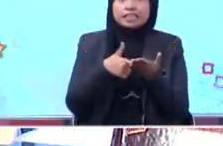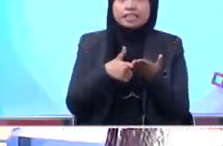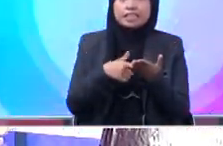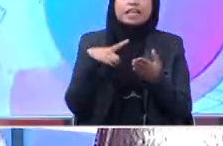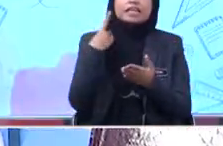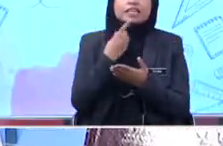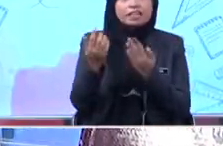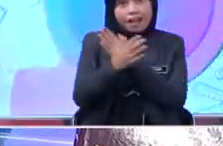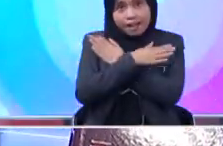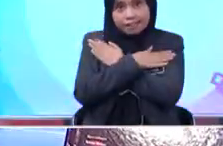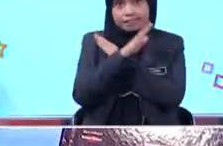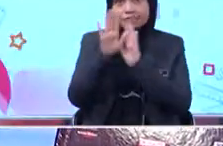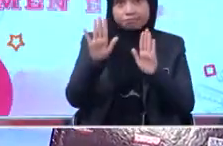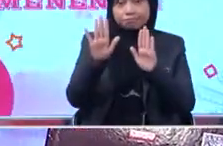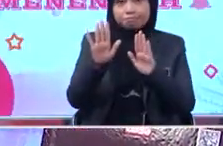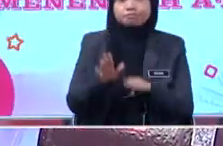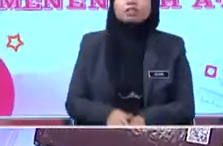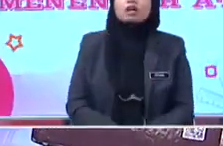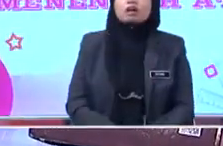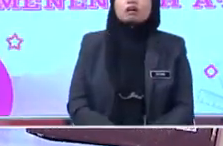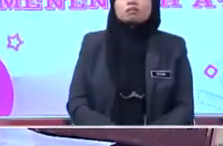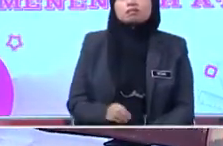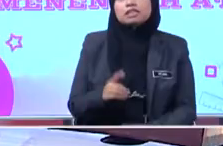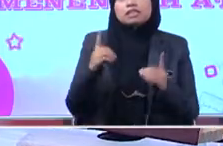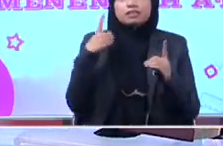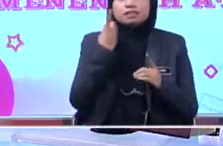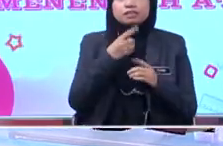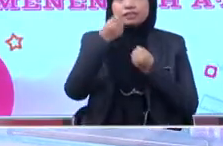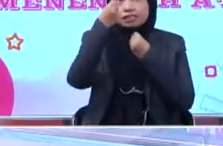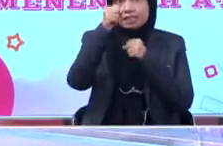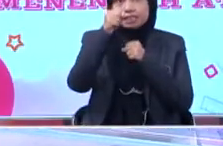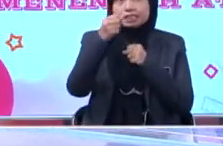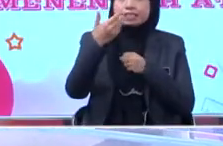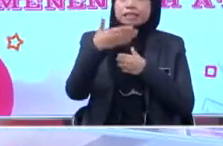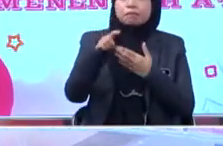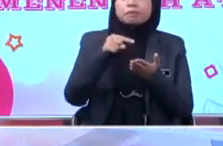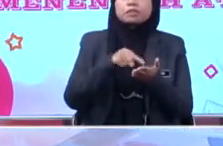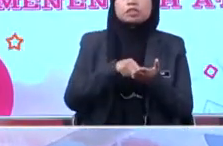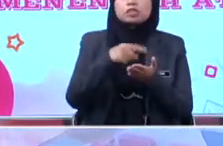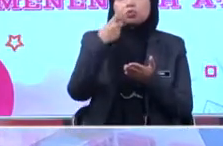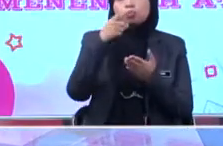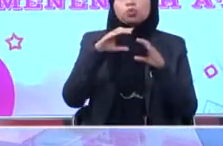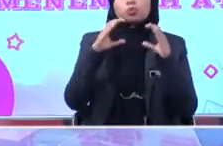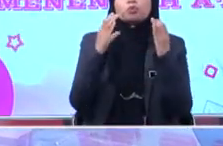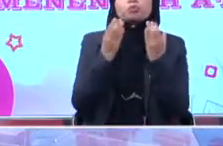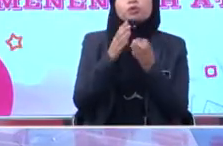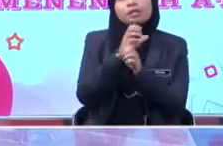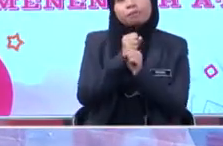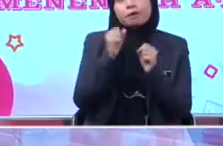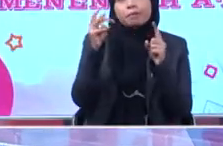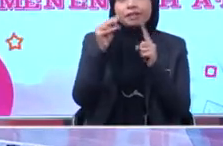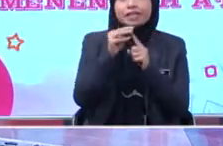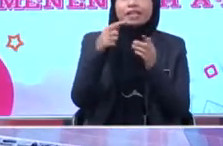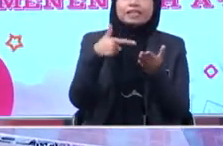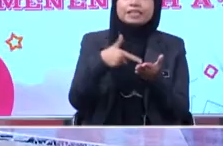Ustaz boleh ya krim urine Jangan kemana-mana gitu bersedia selepas ini untuk mengumpul lebih banyak bintang